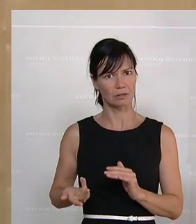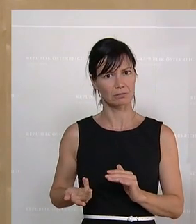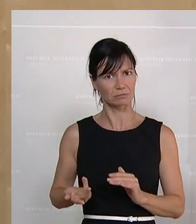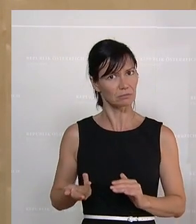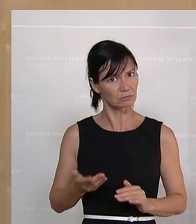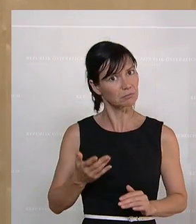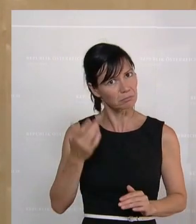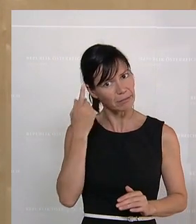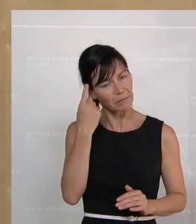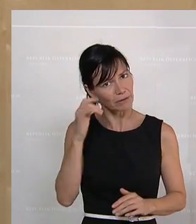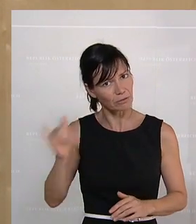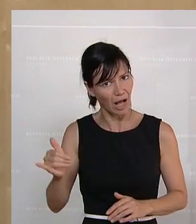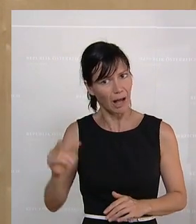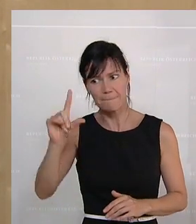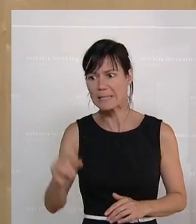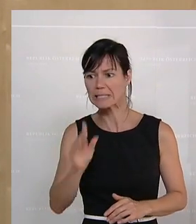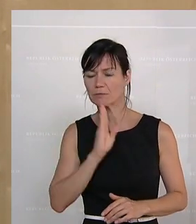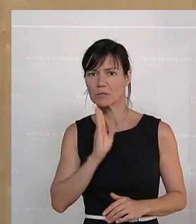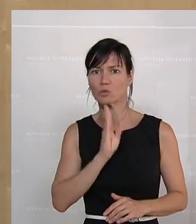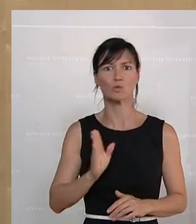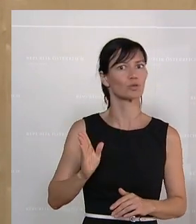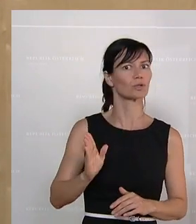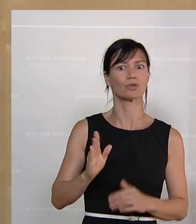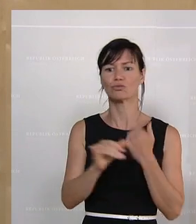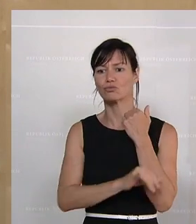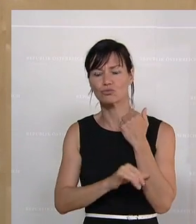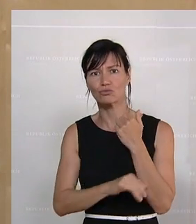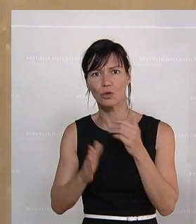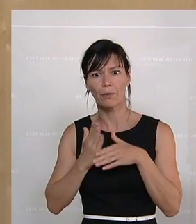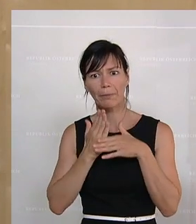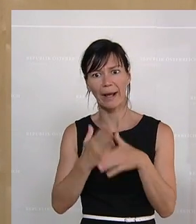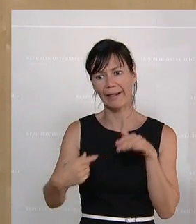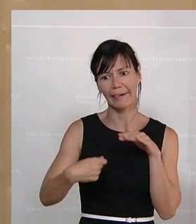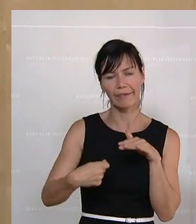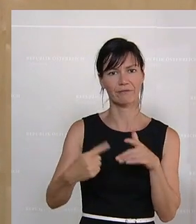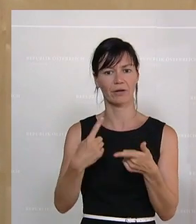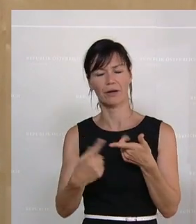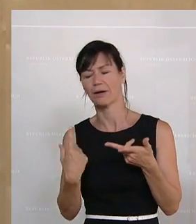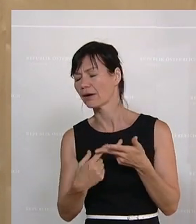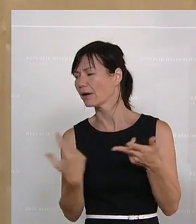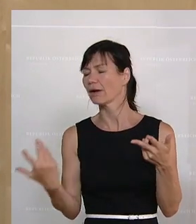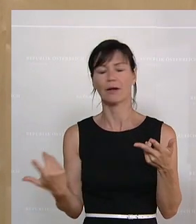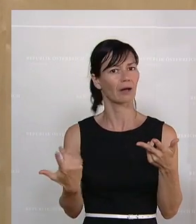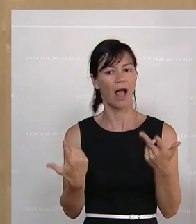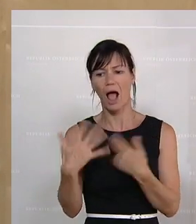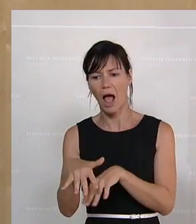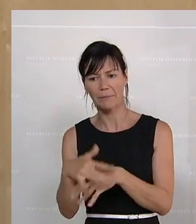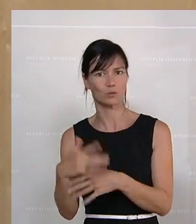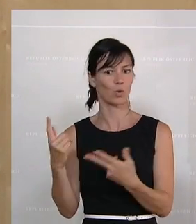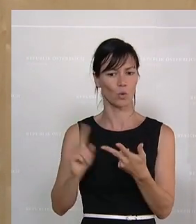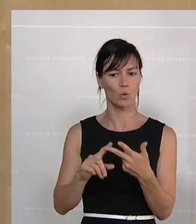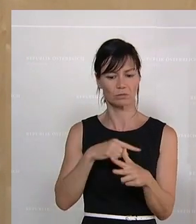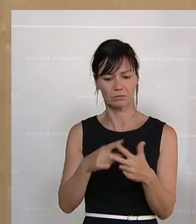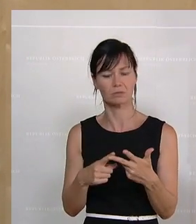für wichtig wenn mindestpensionisten ein wenn studienbeihilfebezieher wenn wenn eben arbeitslose hier